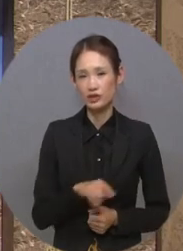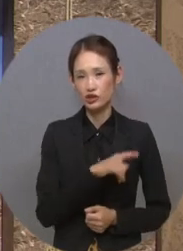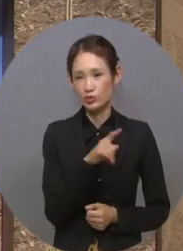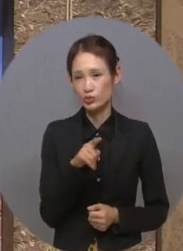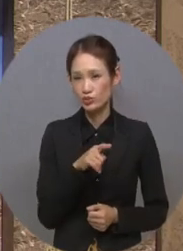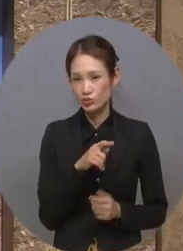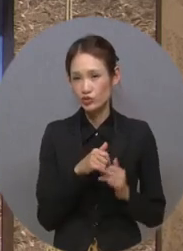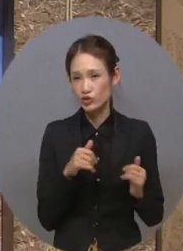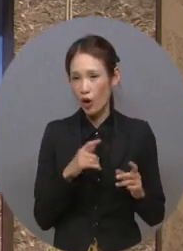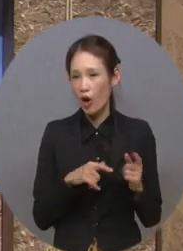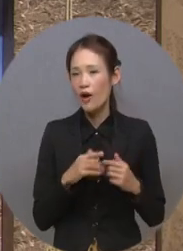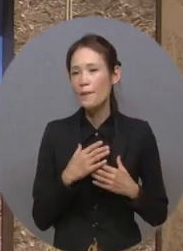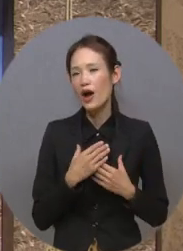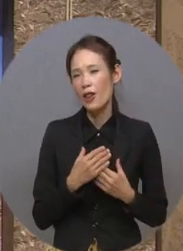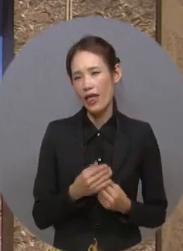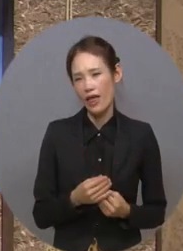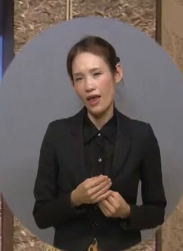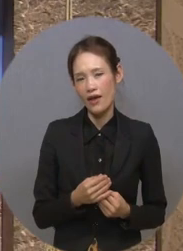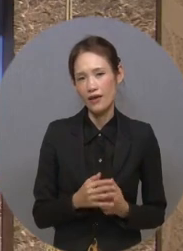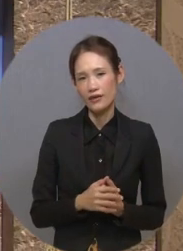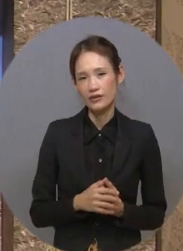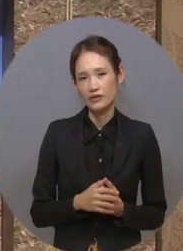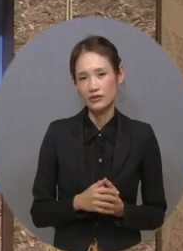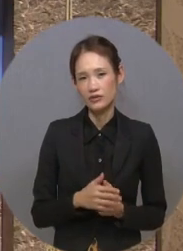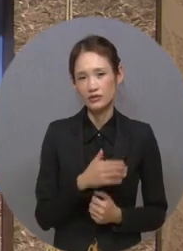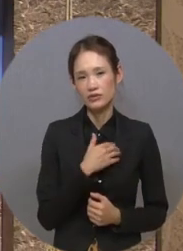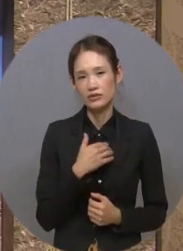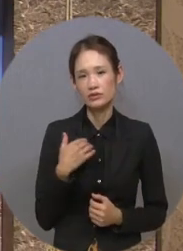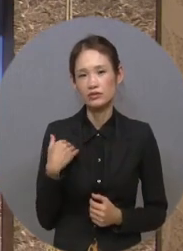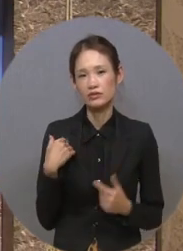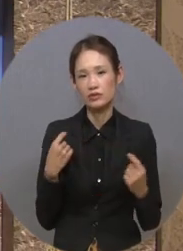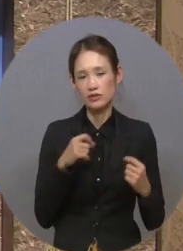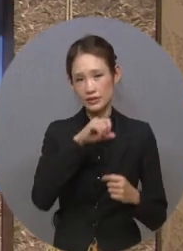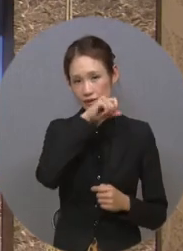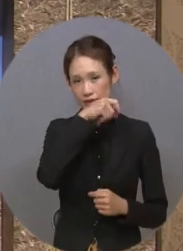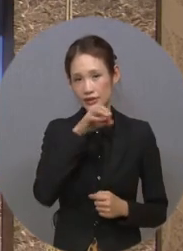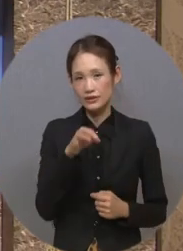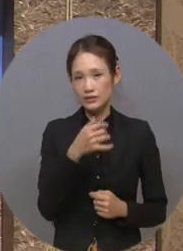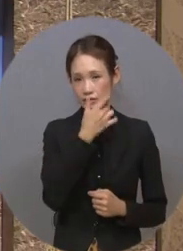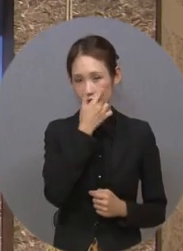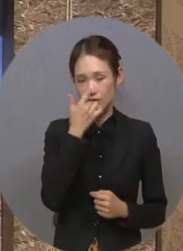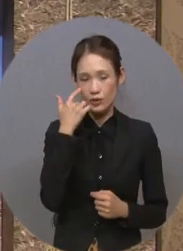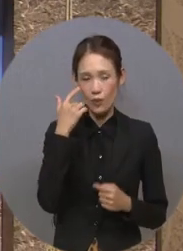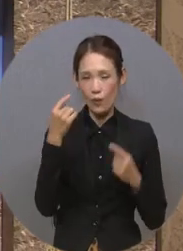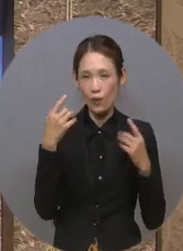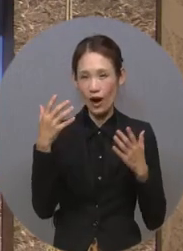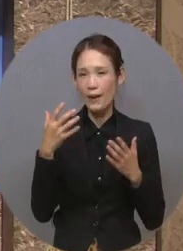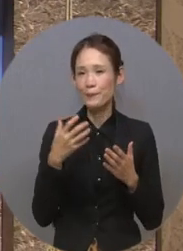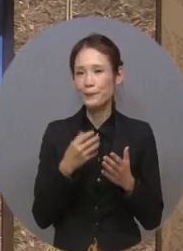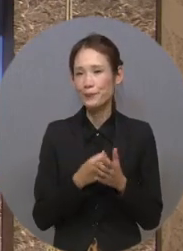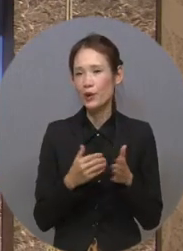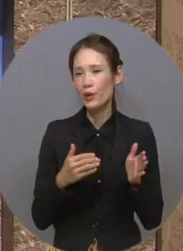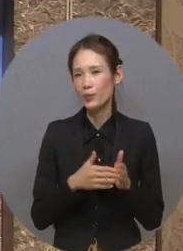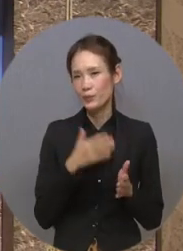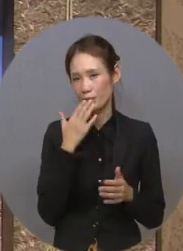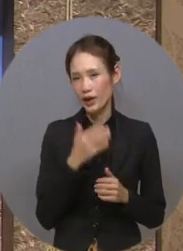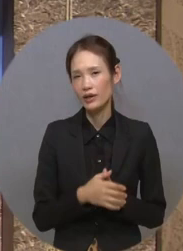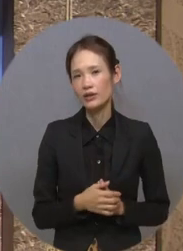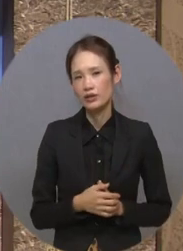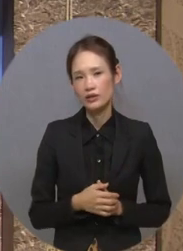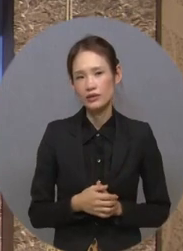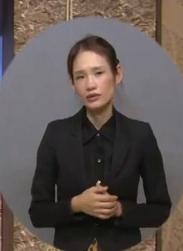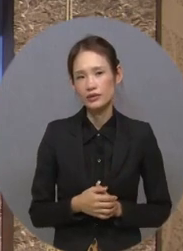더 편안하고 또 좀 더 여유 있는 그런 예산을 예. 확보할 수 있도록 해줬고요. 네네.